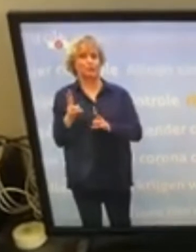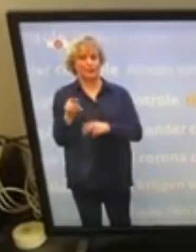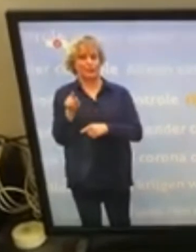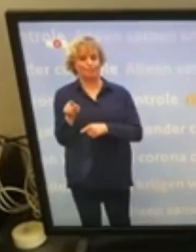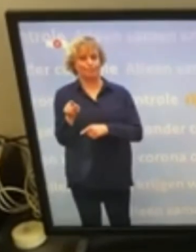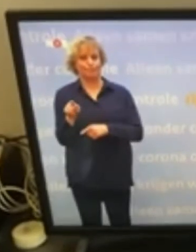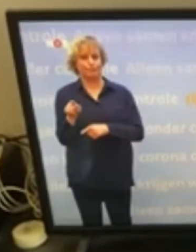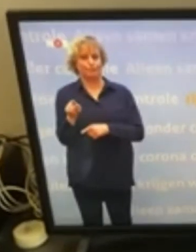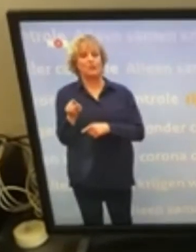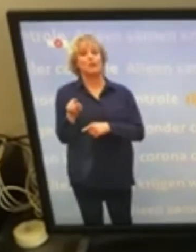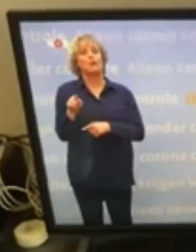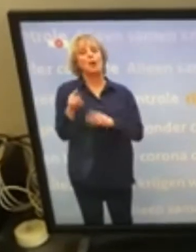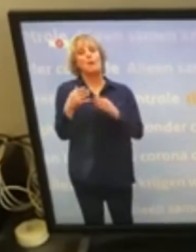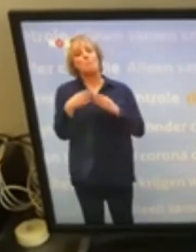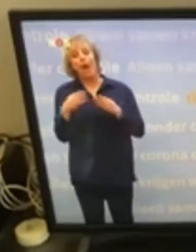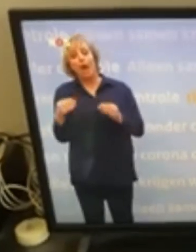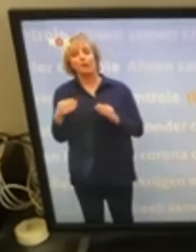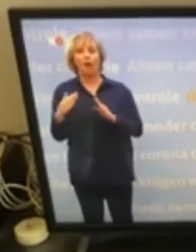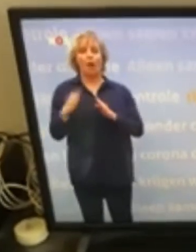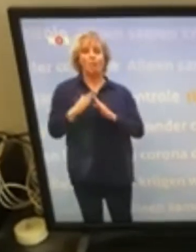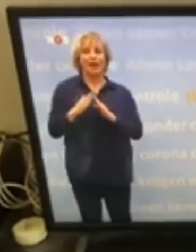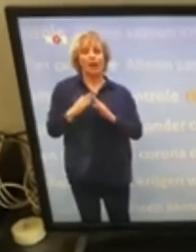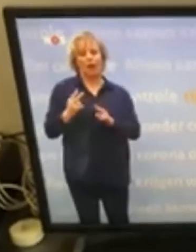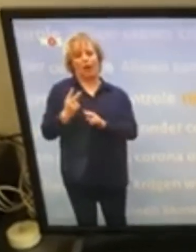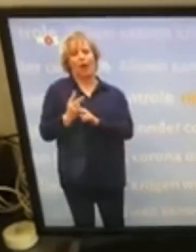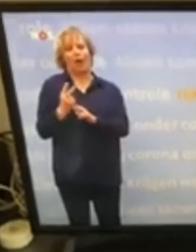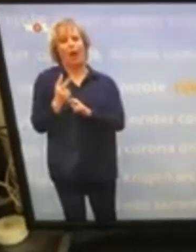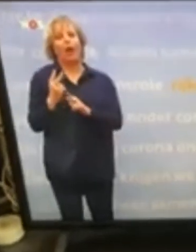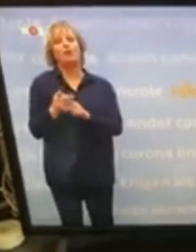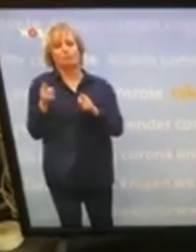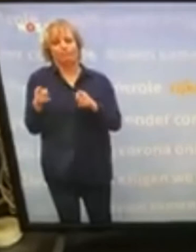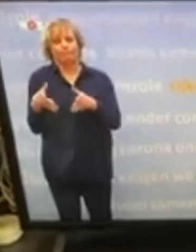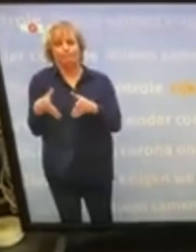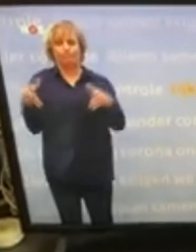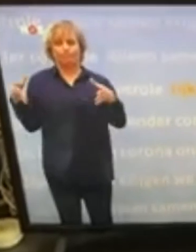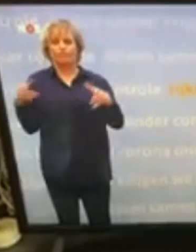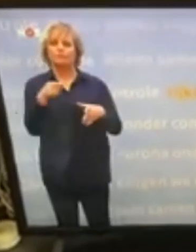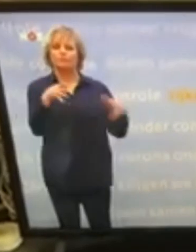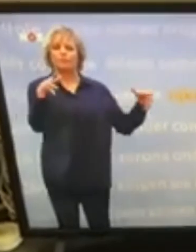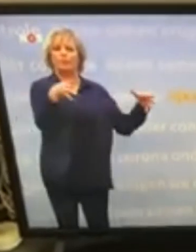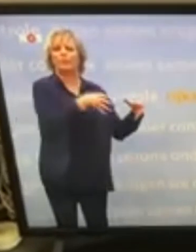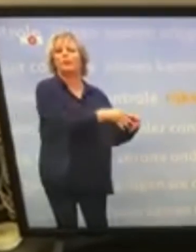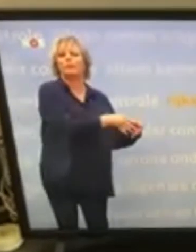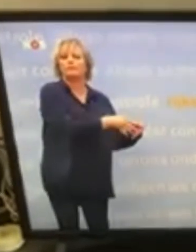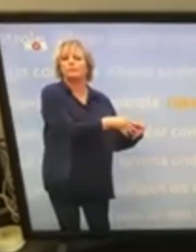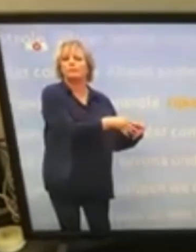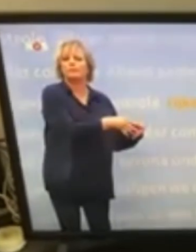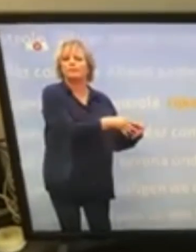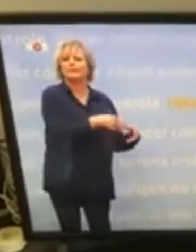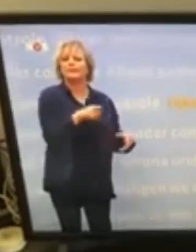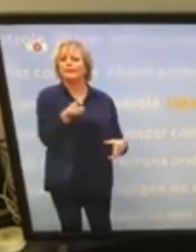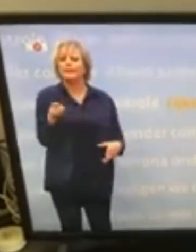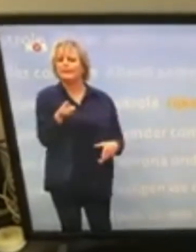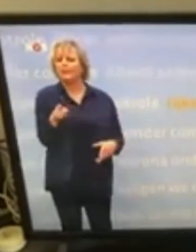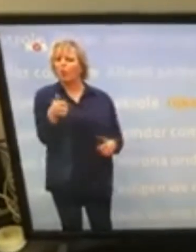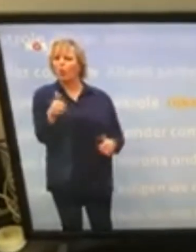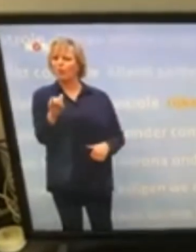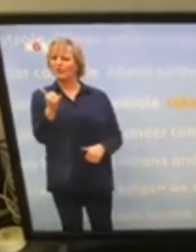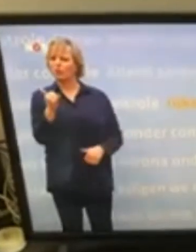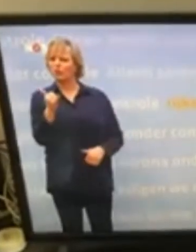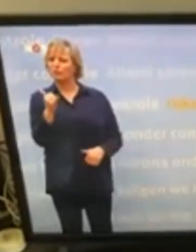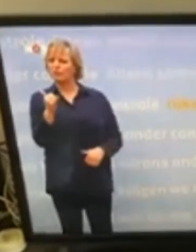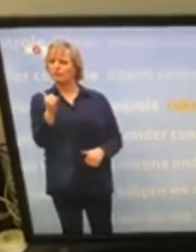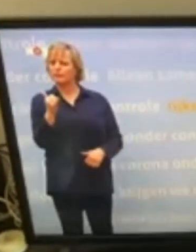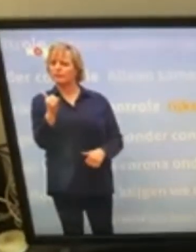in maart of april volledig van de klassieke variant heeft overgenomen. En dat is slecht nieuws. Want ook al weten